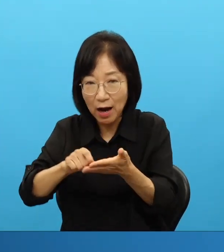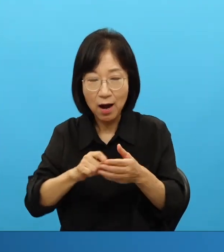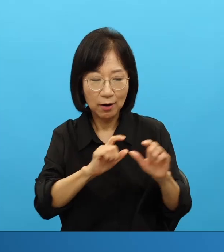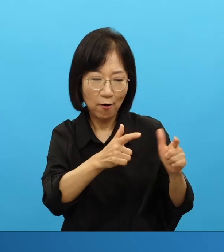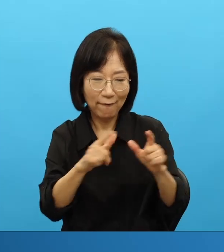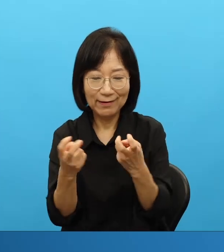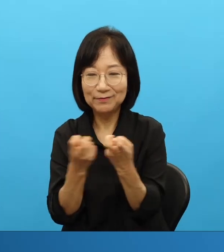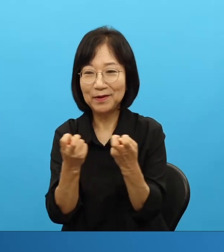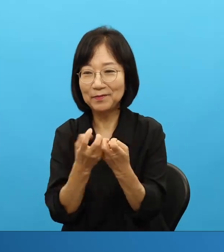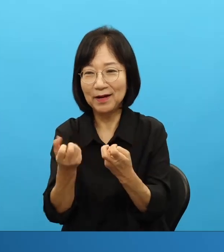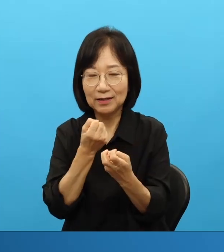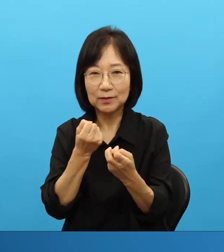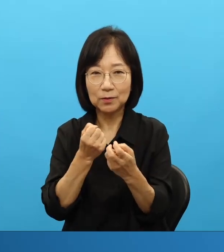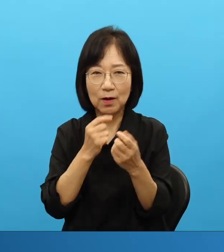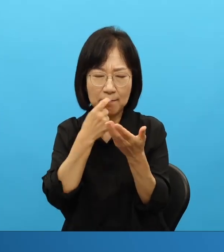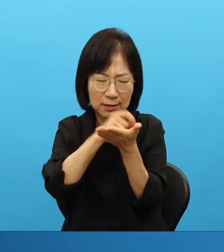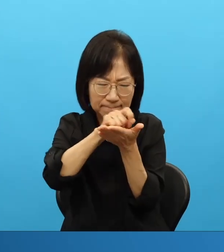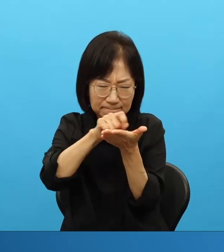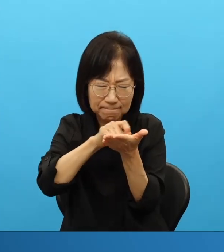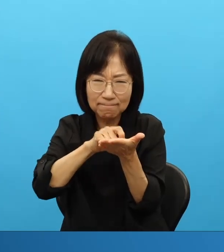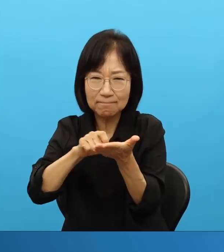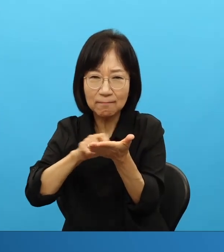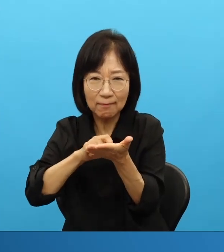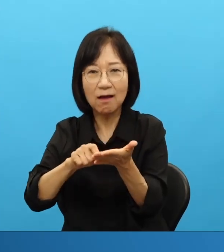다양한 방법으로 말씀을 기록합니다.